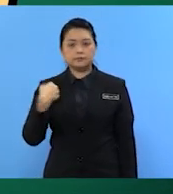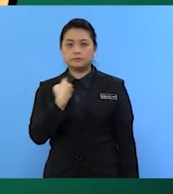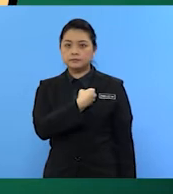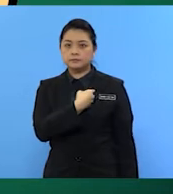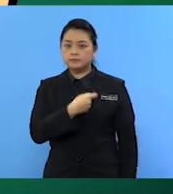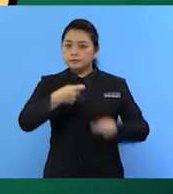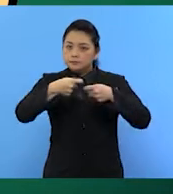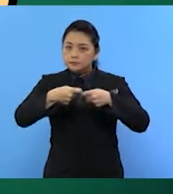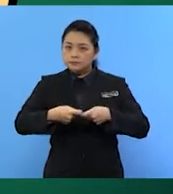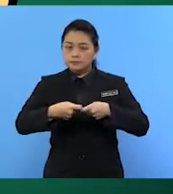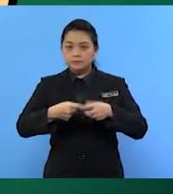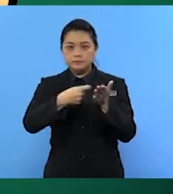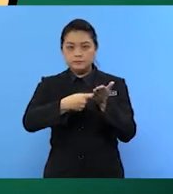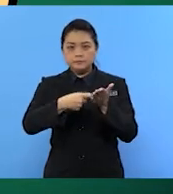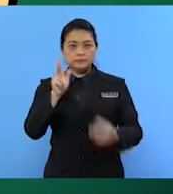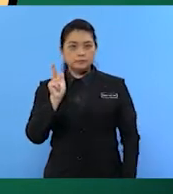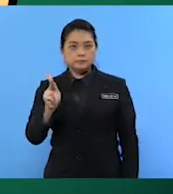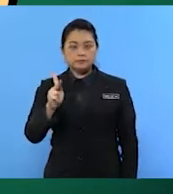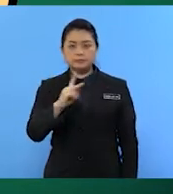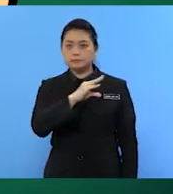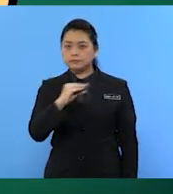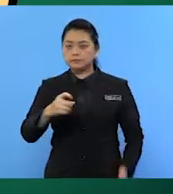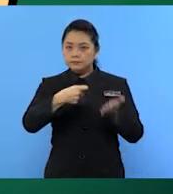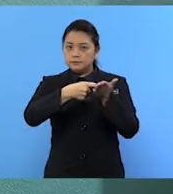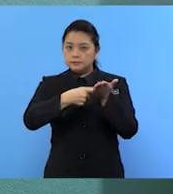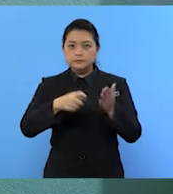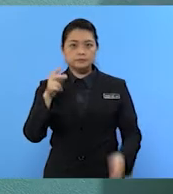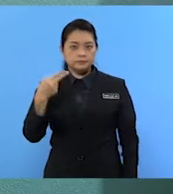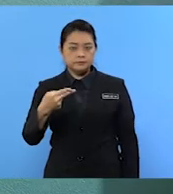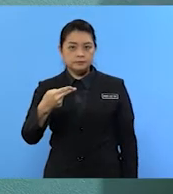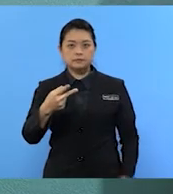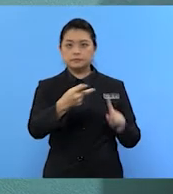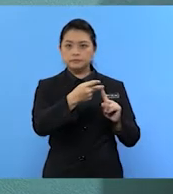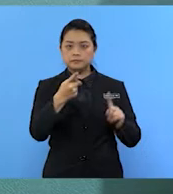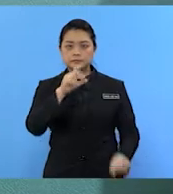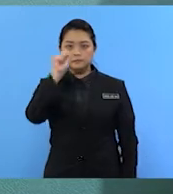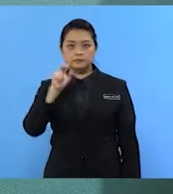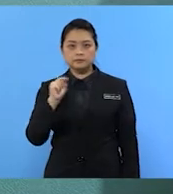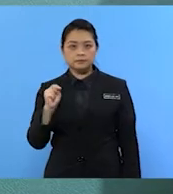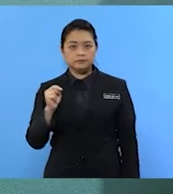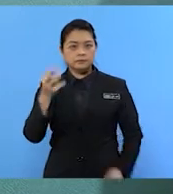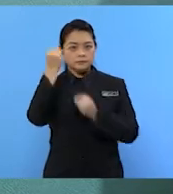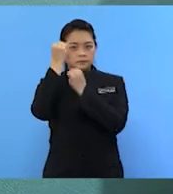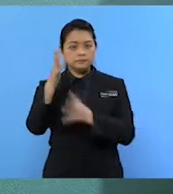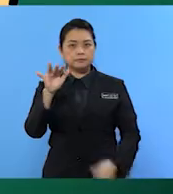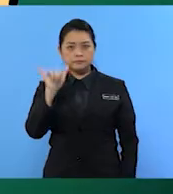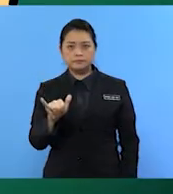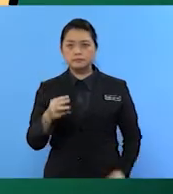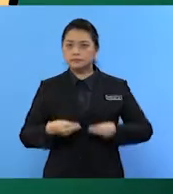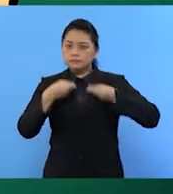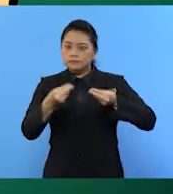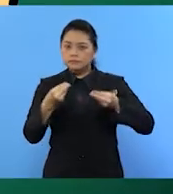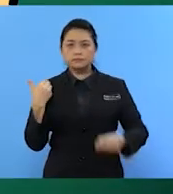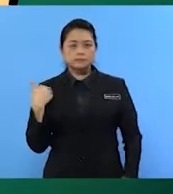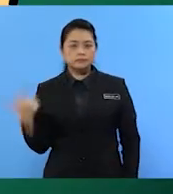untuk menentukan nilai K dan nilai H. Daripada soalan, maklumat yang diberi